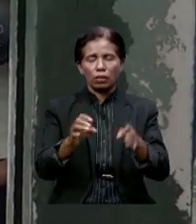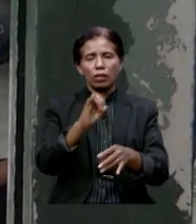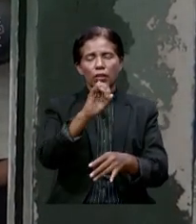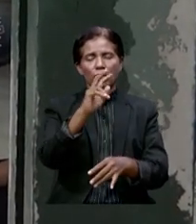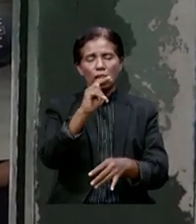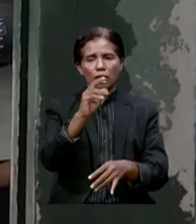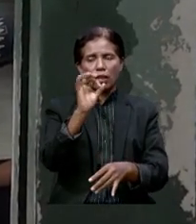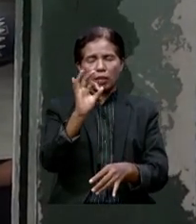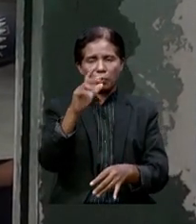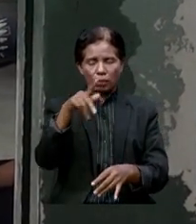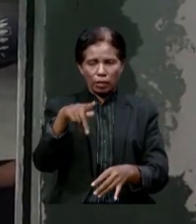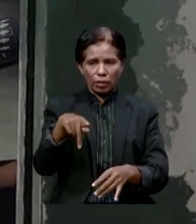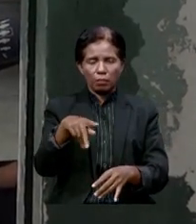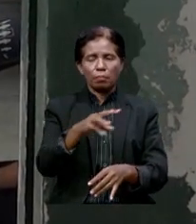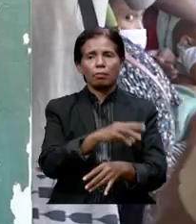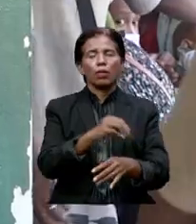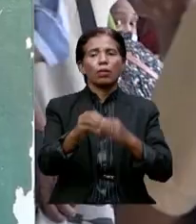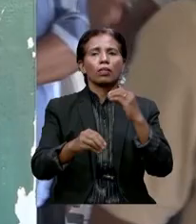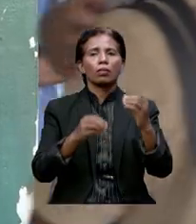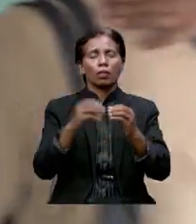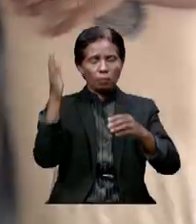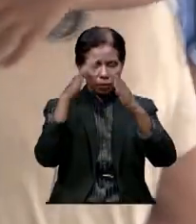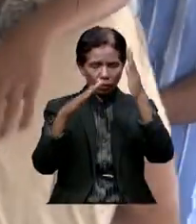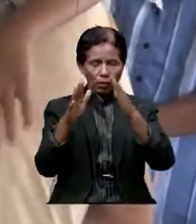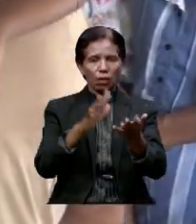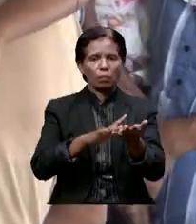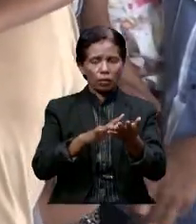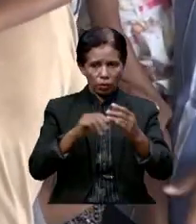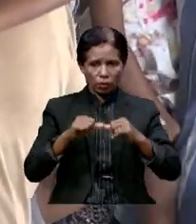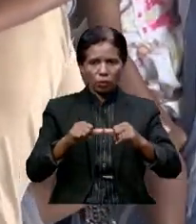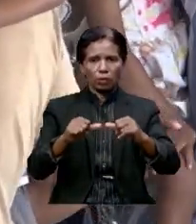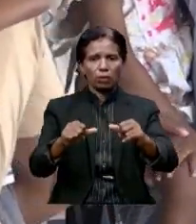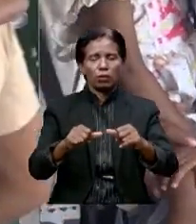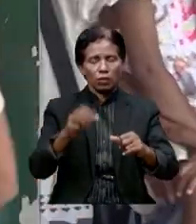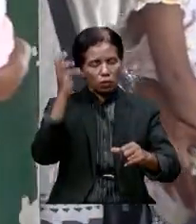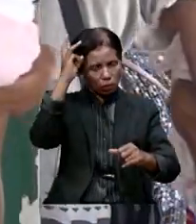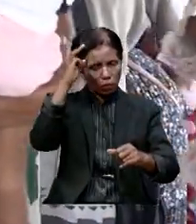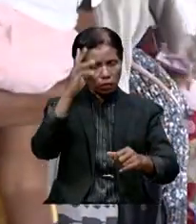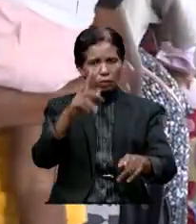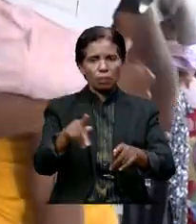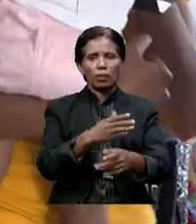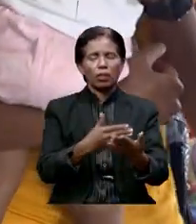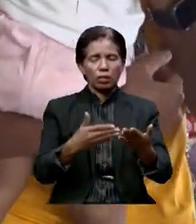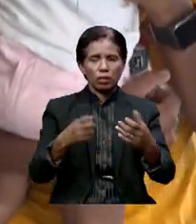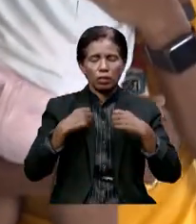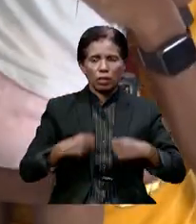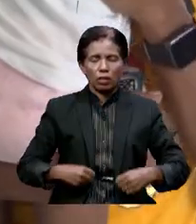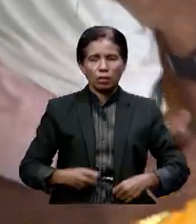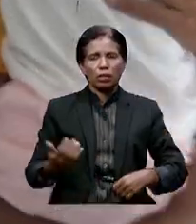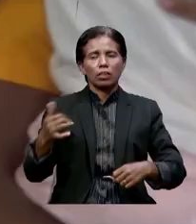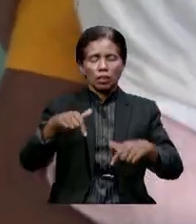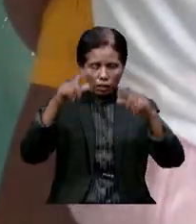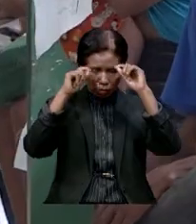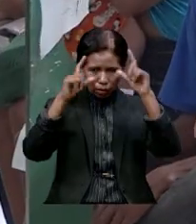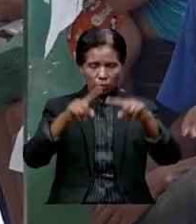Nasional Farmasia no produto médico kono ba problema ai moruk nebe kontinua sai preocupasaun ba fasilidade saúde sira iha teritori nasional